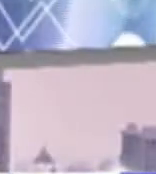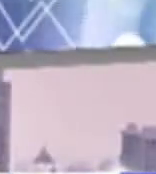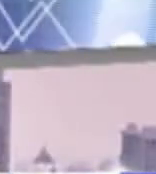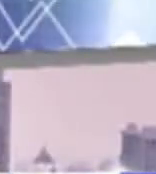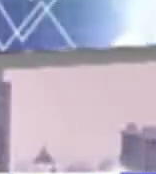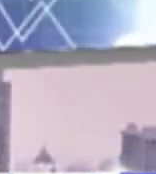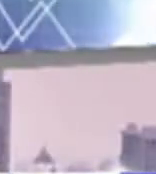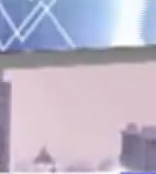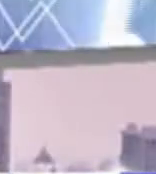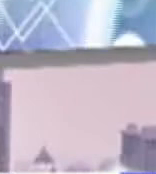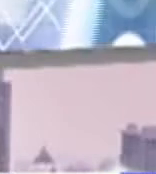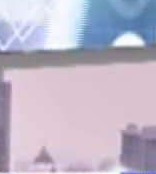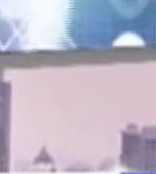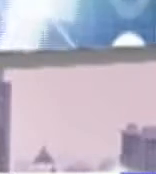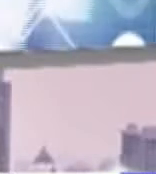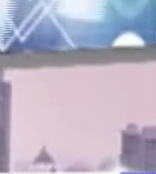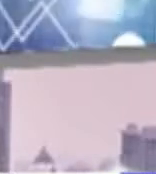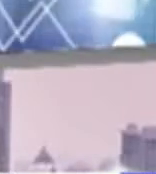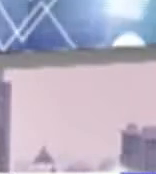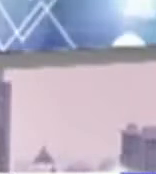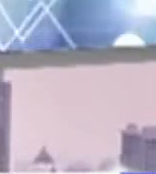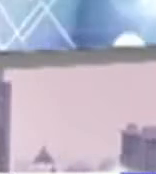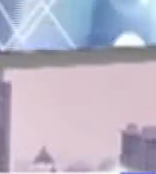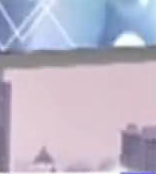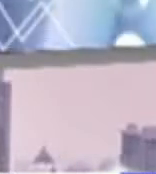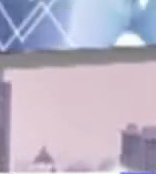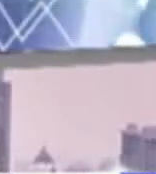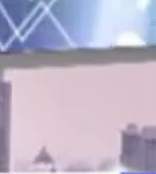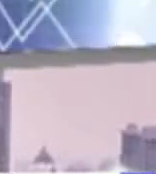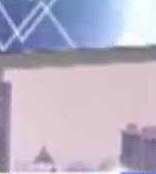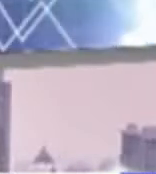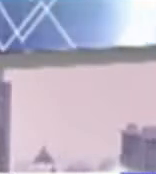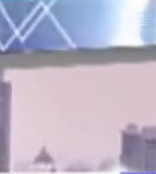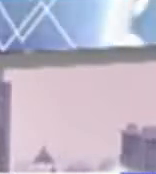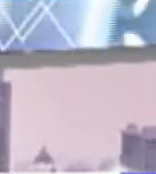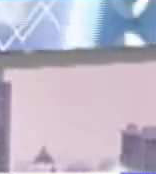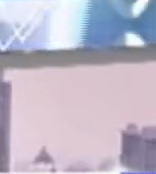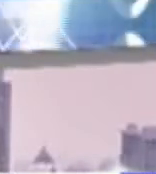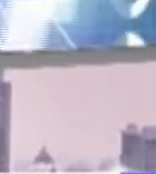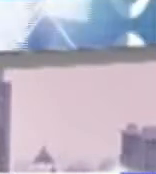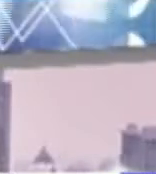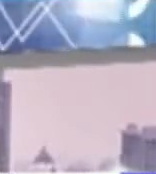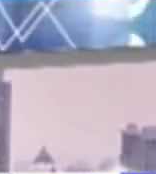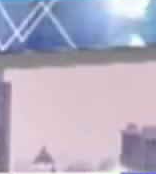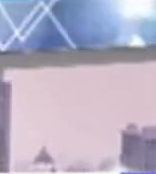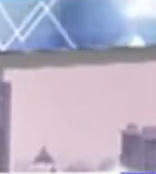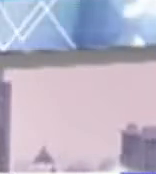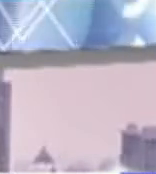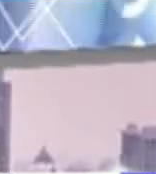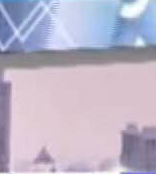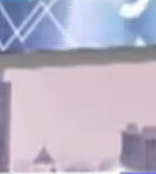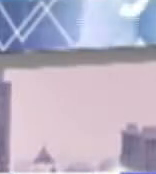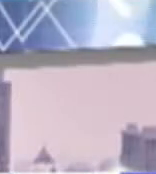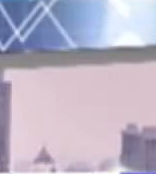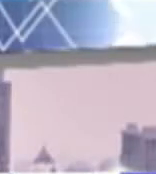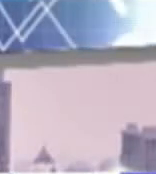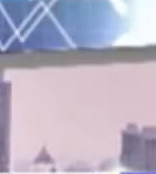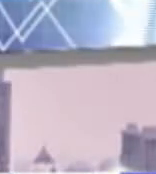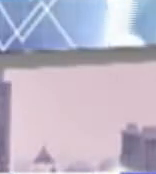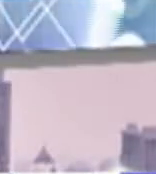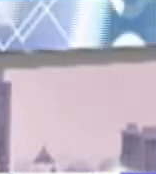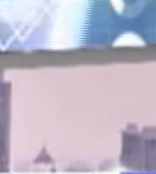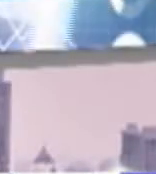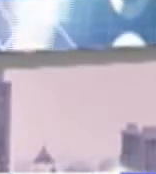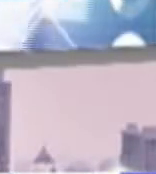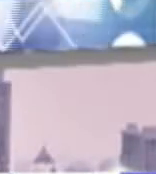ทุนขณะที่การซื้อขายในฝั่งสหรัฐปิดตลาดเมื่อวันศุกร์ที่ผ่านมาปรับตัวขึ้นหลังตัวเลขการจ้างงานนอกภาคเกษตรเดือนกุมภาพันธ์